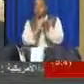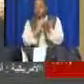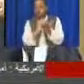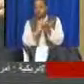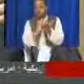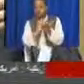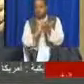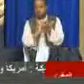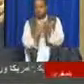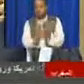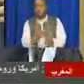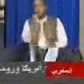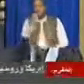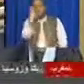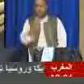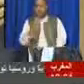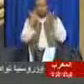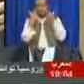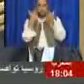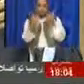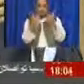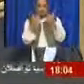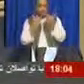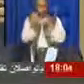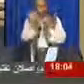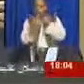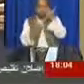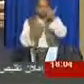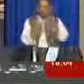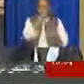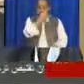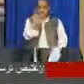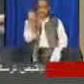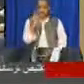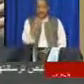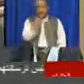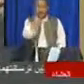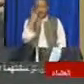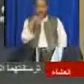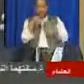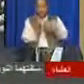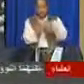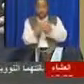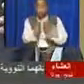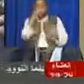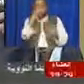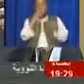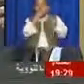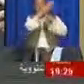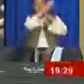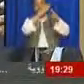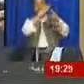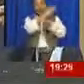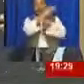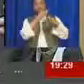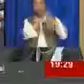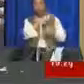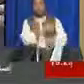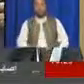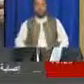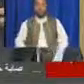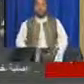ولا فيه جهه امنيه تسيطر عليها وتتابع يعني كان هناك جهات امن داخلي وامن خارجي ما يسمى